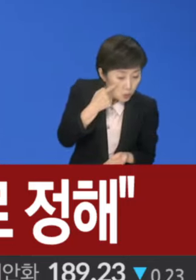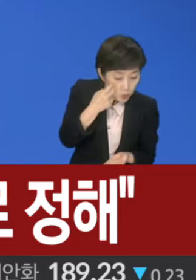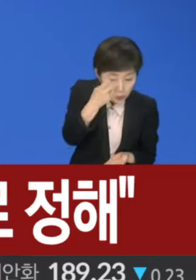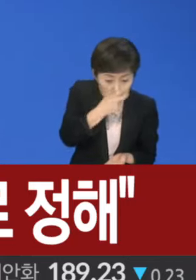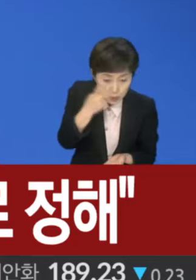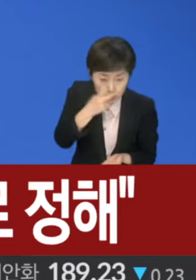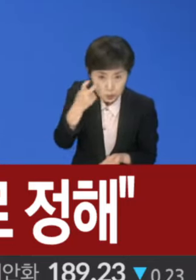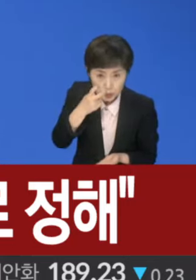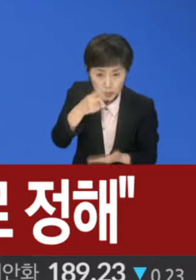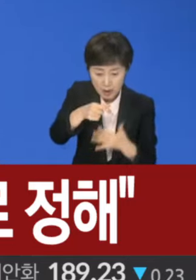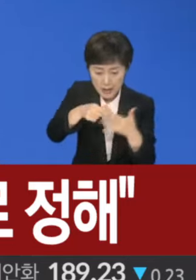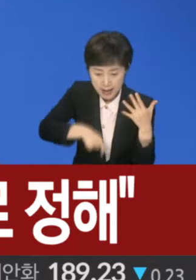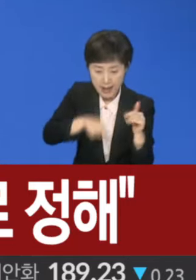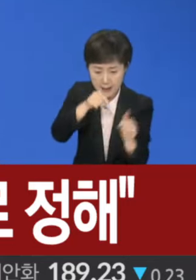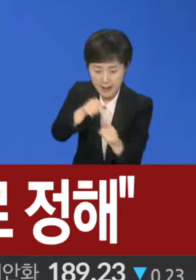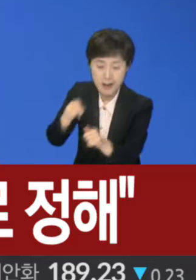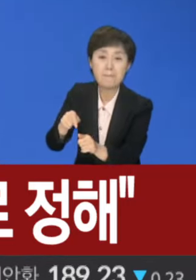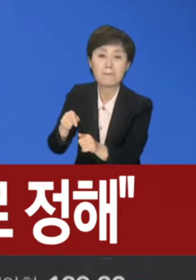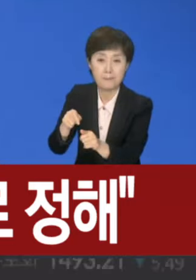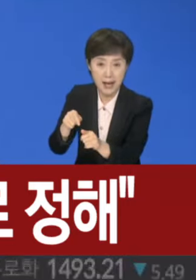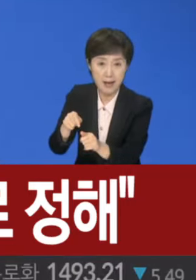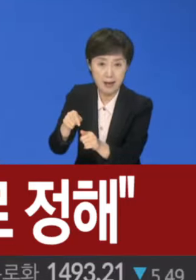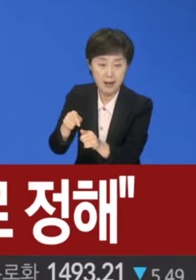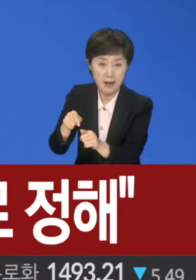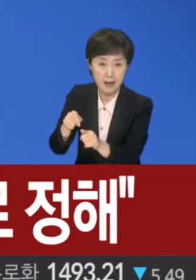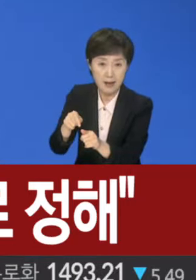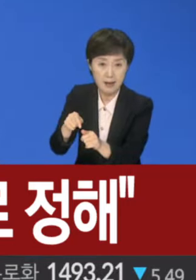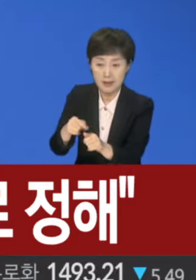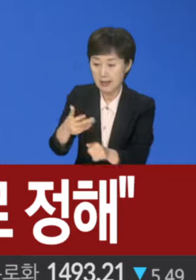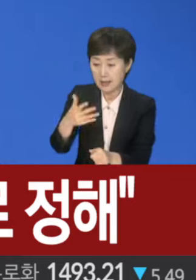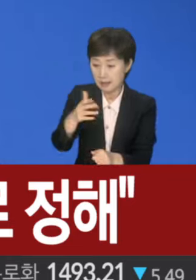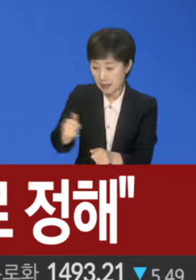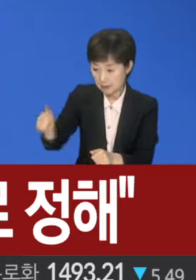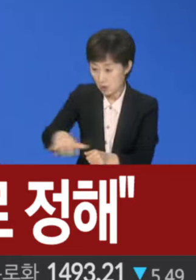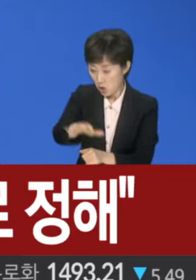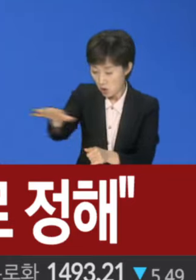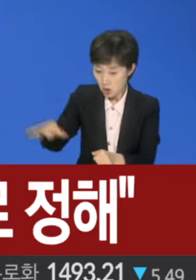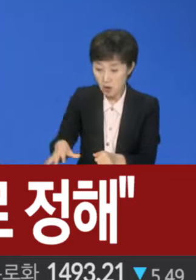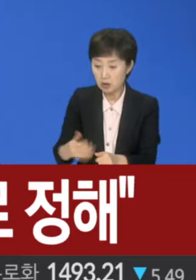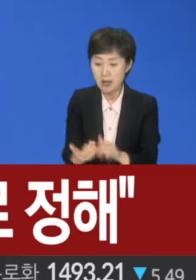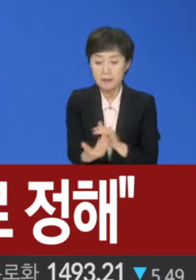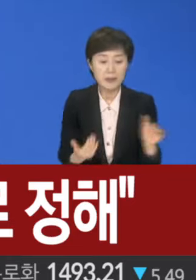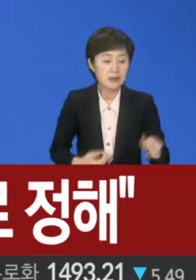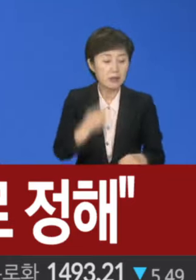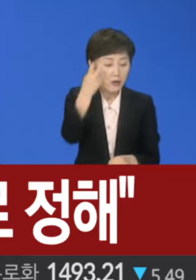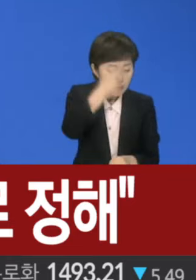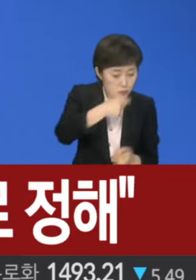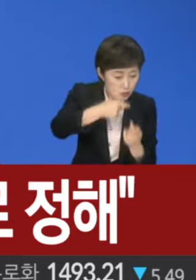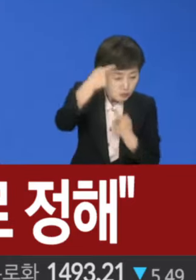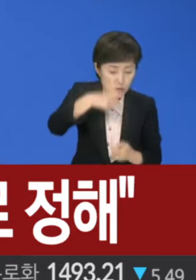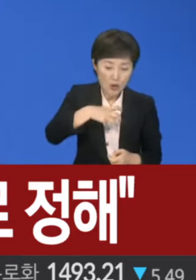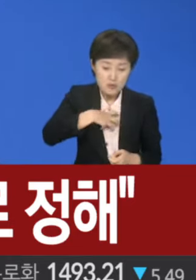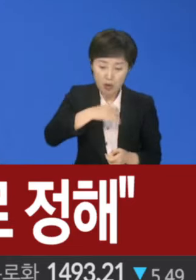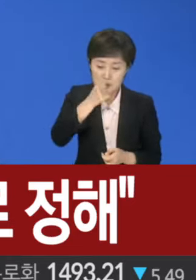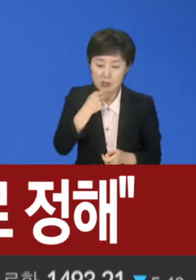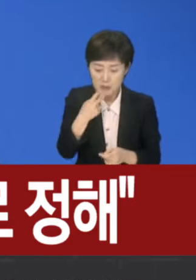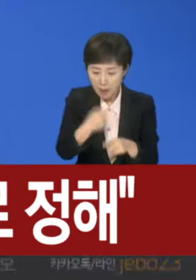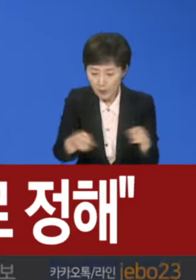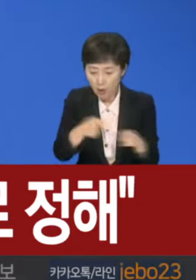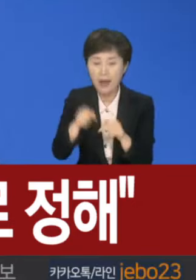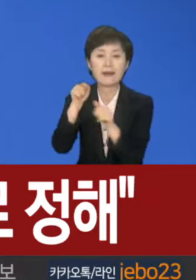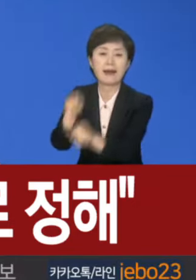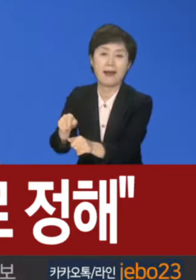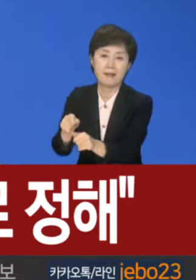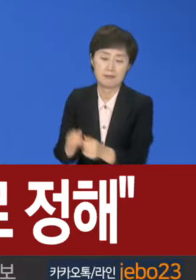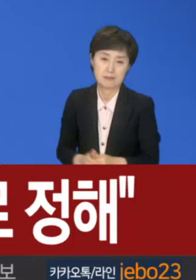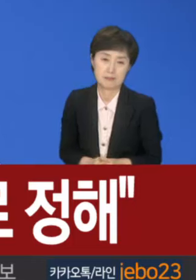취지의 수색 지침을 교육하고 각 대대별 책임 지역에 대한 사전지형 정찰과 위험성 평가를 실시하도록